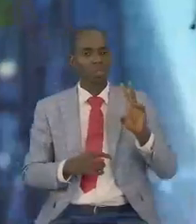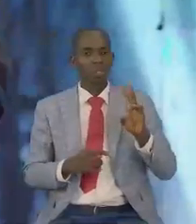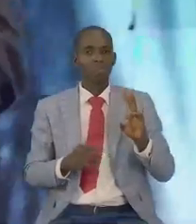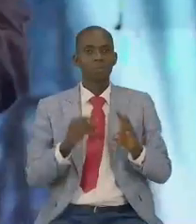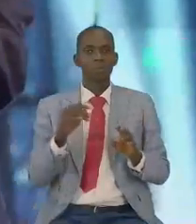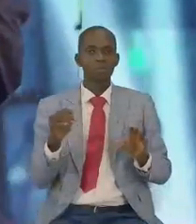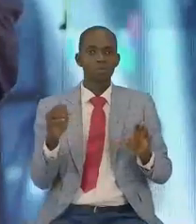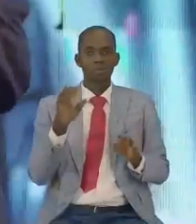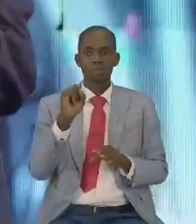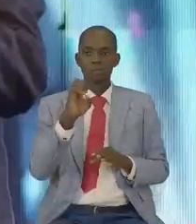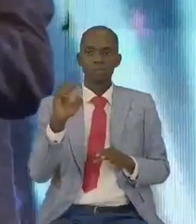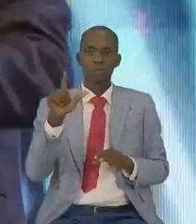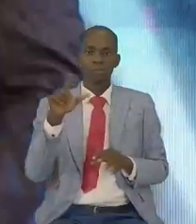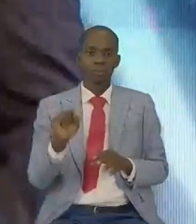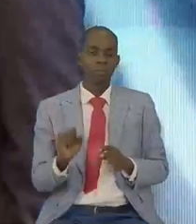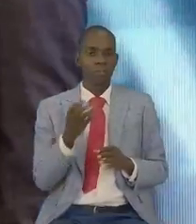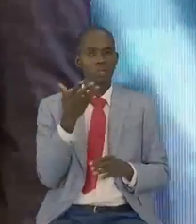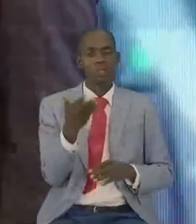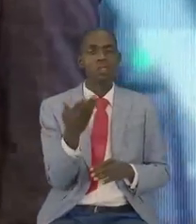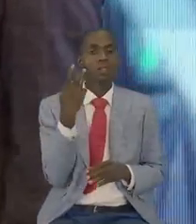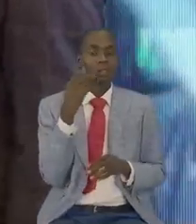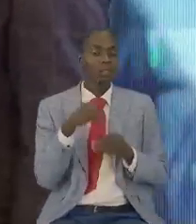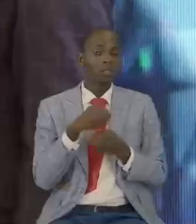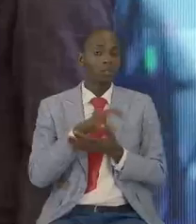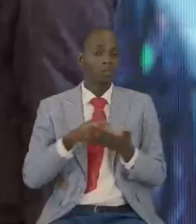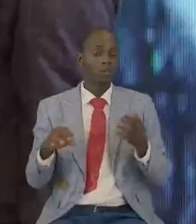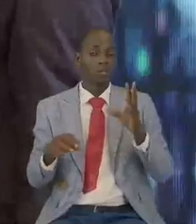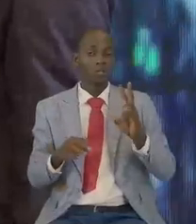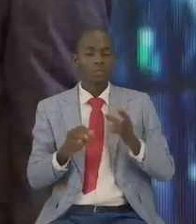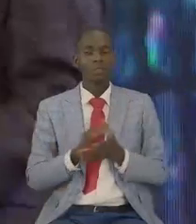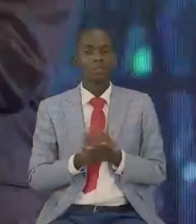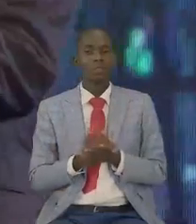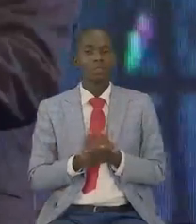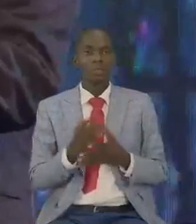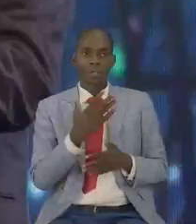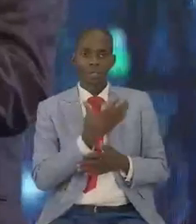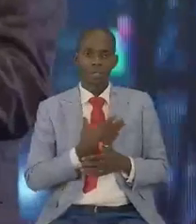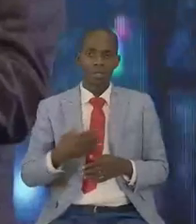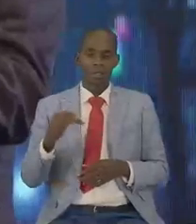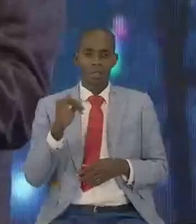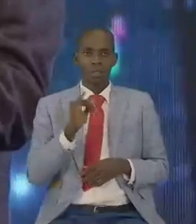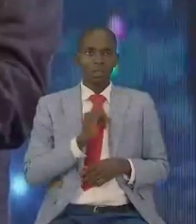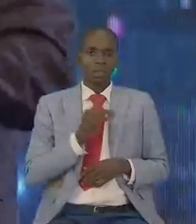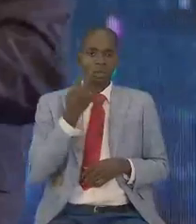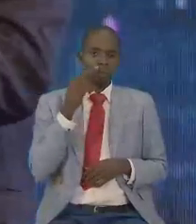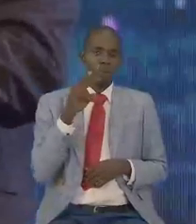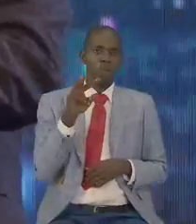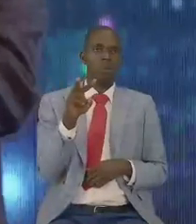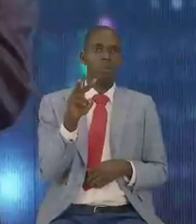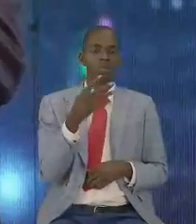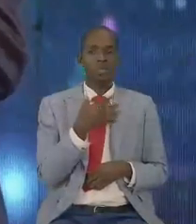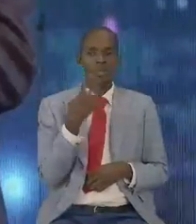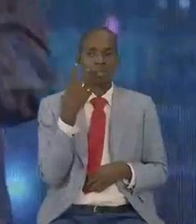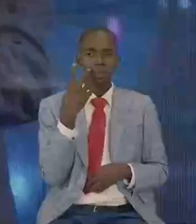Alors, voyons le verset 6. Verset 6 dit, « Et je vis, et voici, au